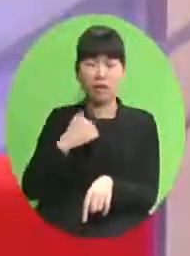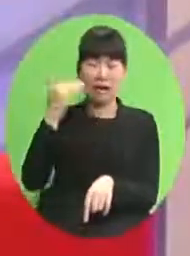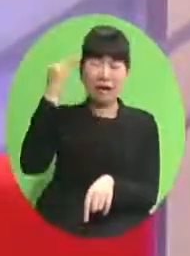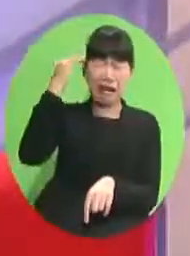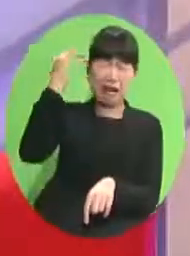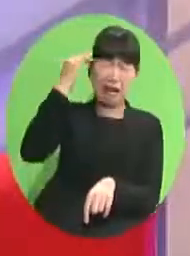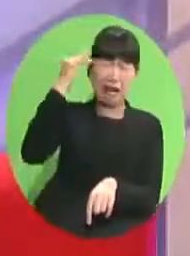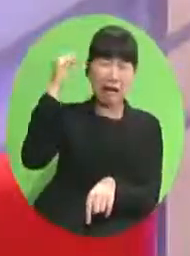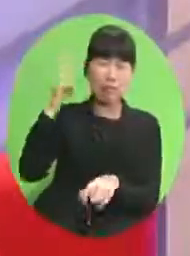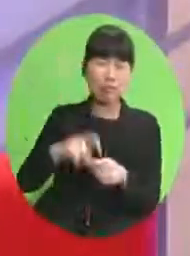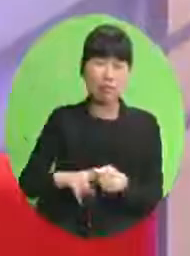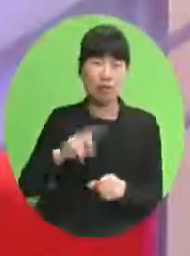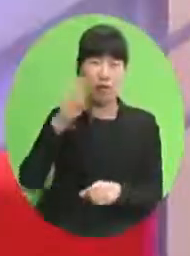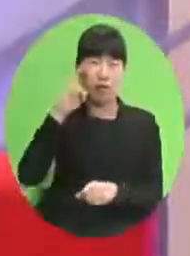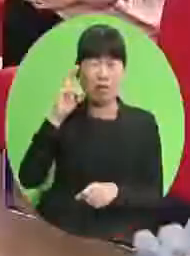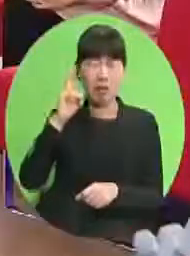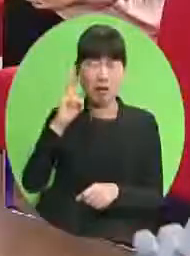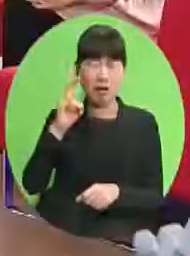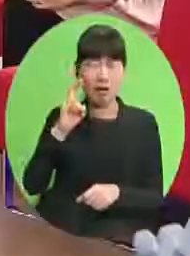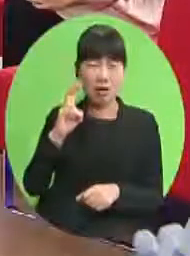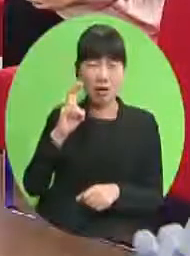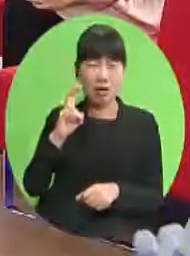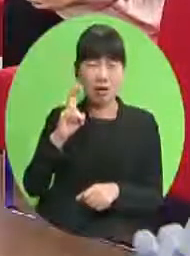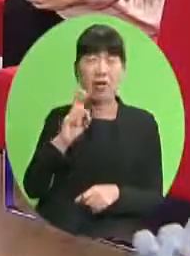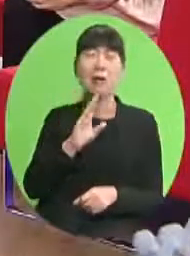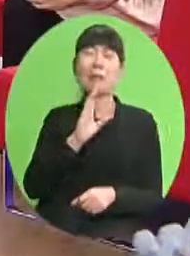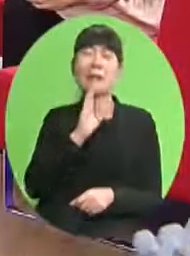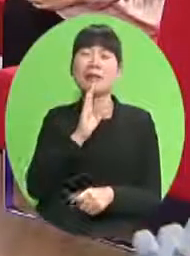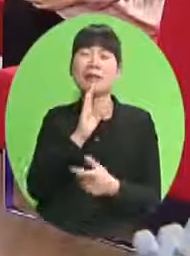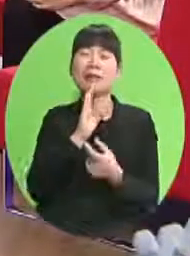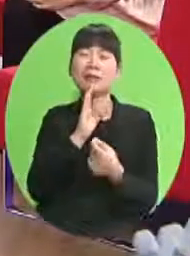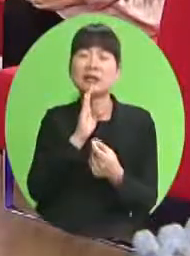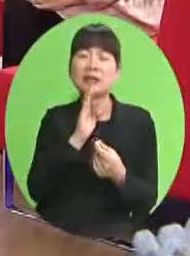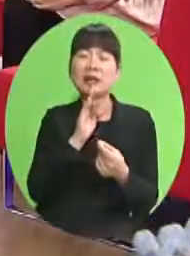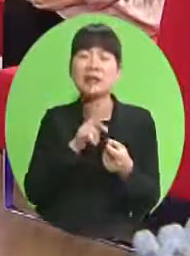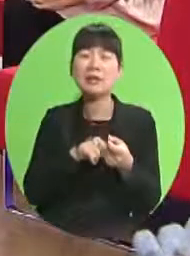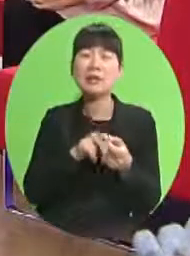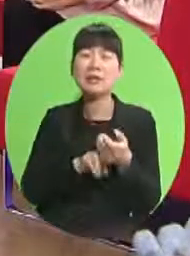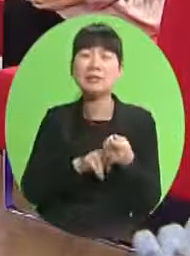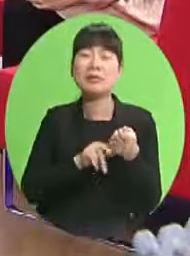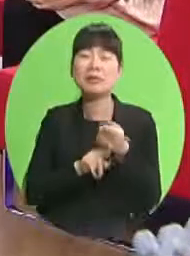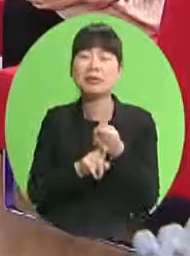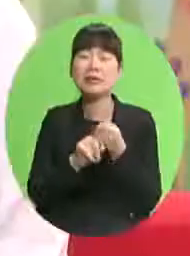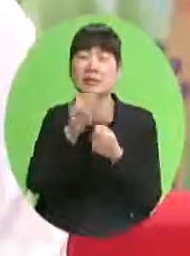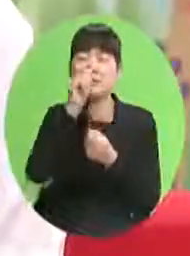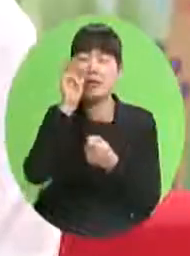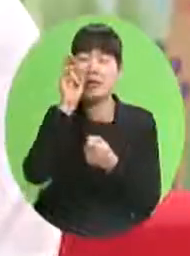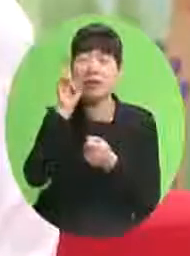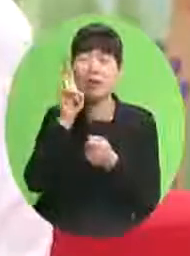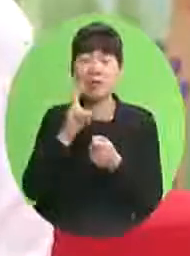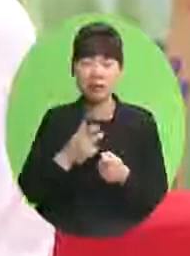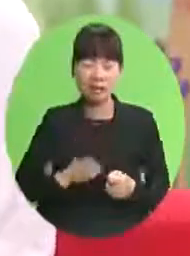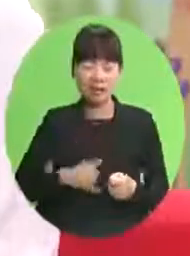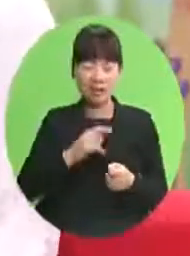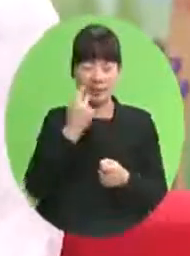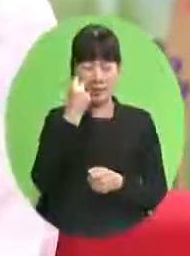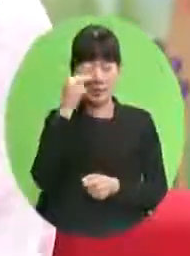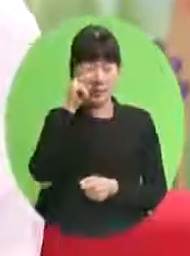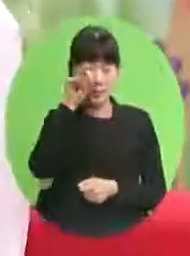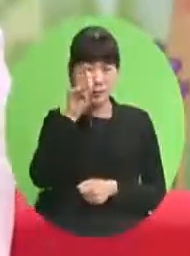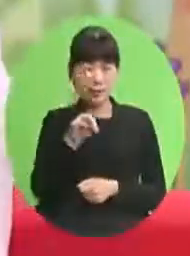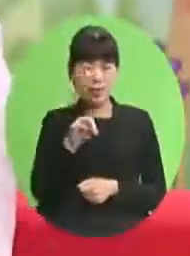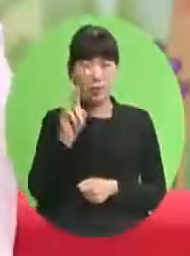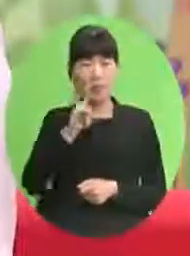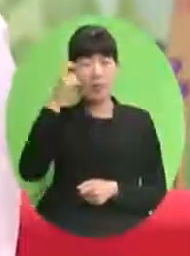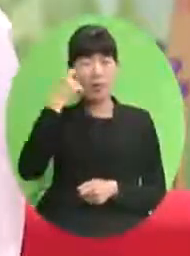괴롭히려고 하는구나라는 생각이 뭔가 들어서 의도가 있는 것처럼 보일 때가 있어요. 선생님 그렇죠. 예. 아이의 눈빛에서 뭔가가 느껴질 때 제가